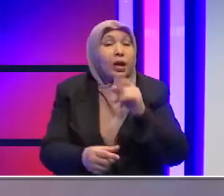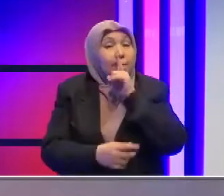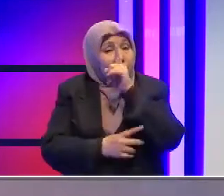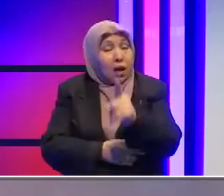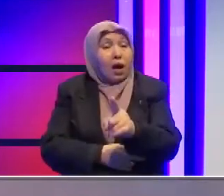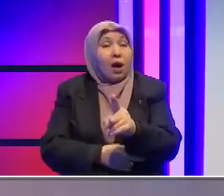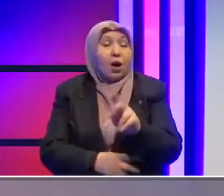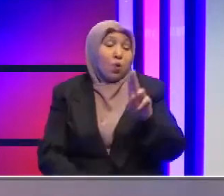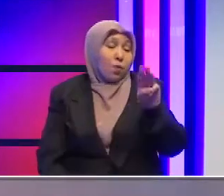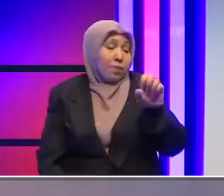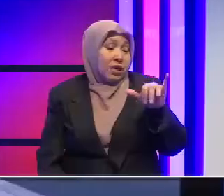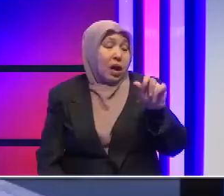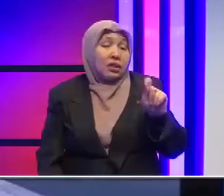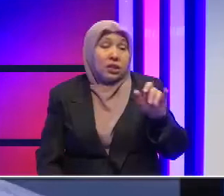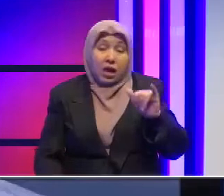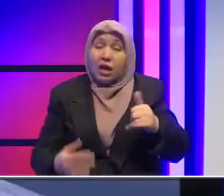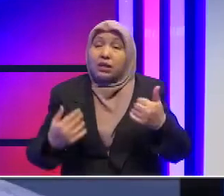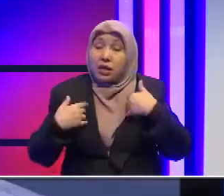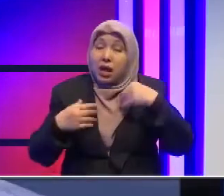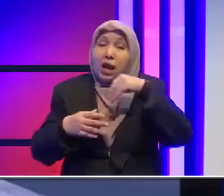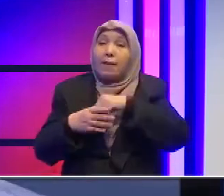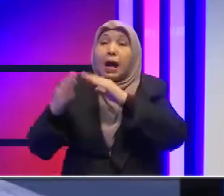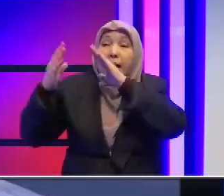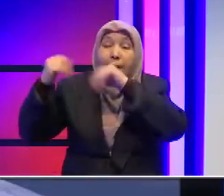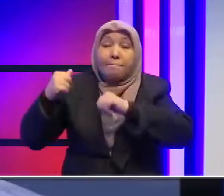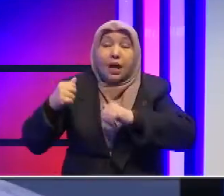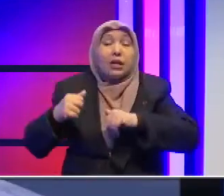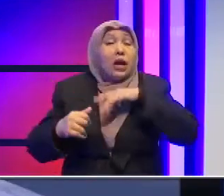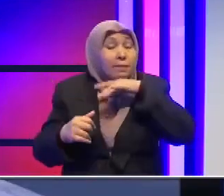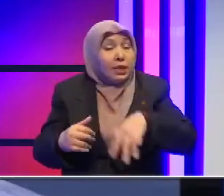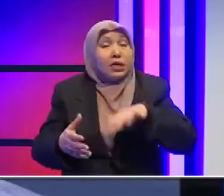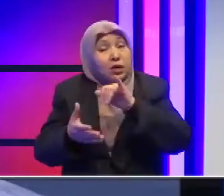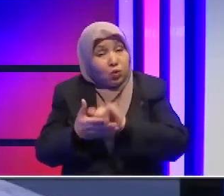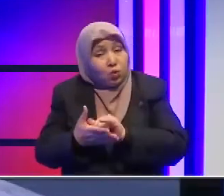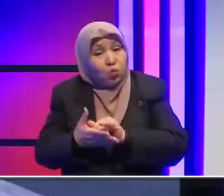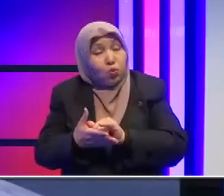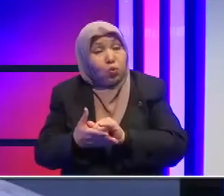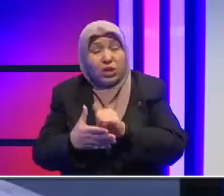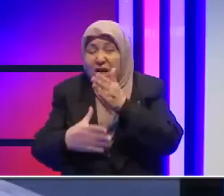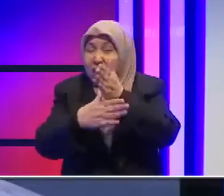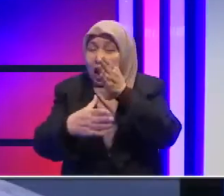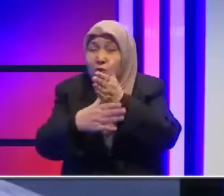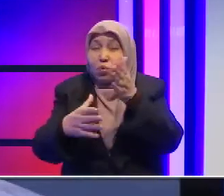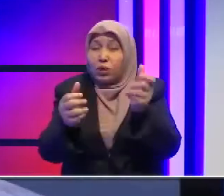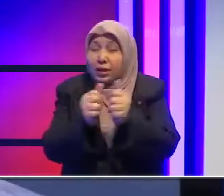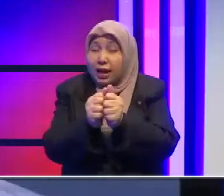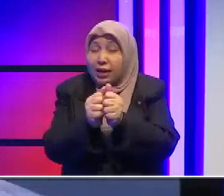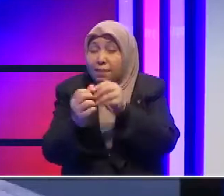disebutkan umniyatih, iaitu sesuatu yang berada daripada harapan Nabi itu ataupun pembacaan Nabi itu diganggu dengan